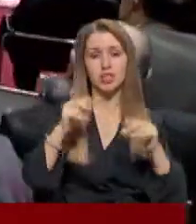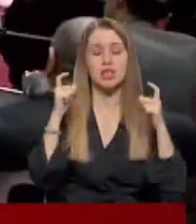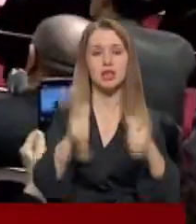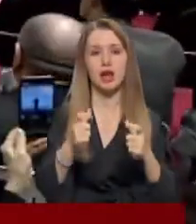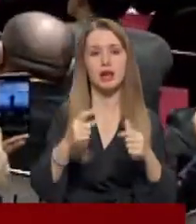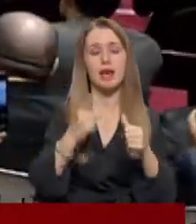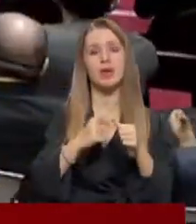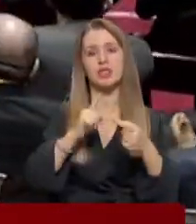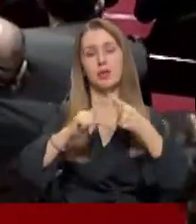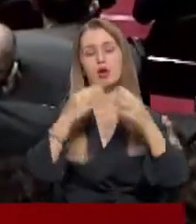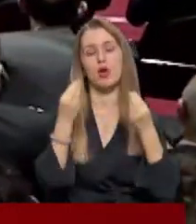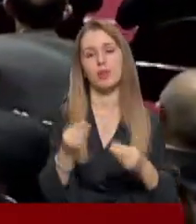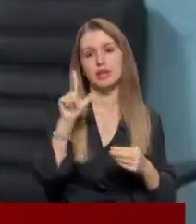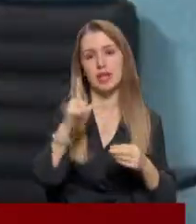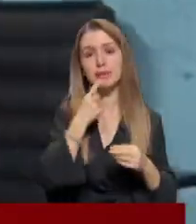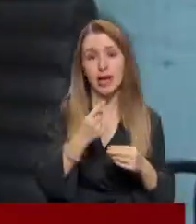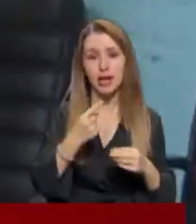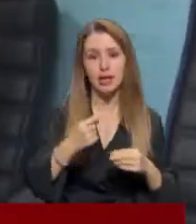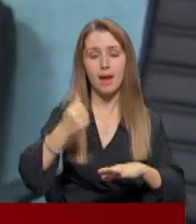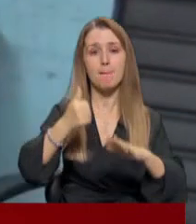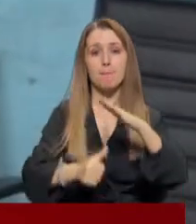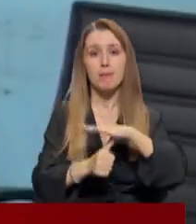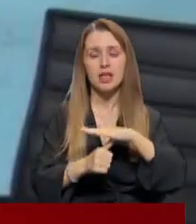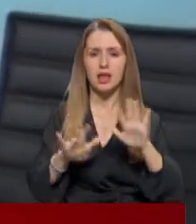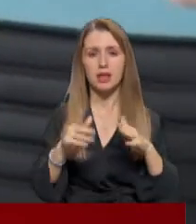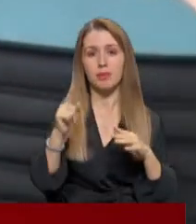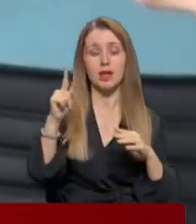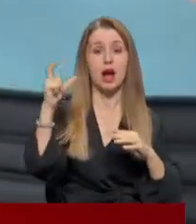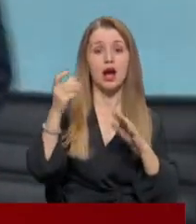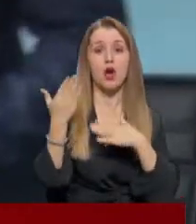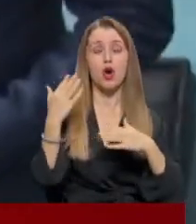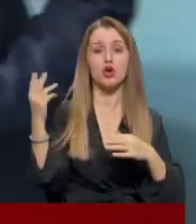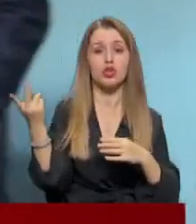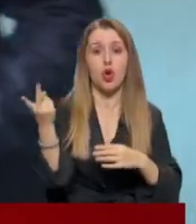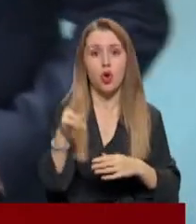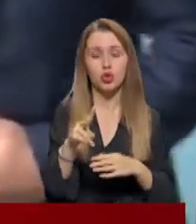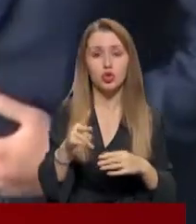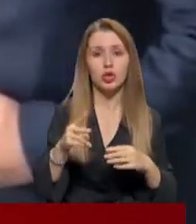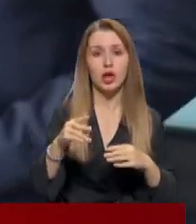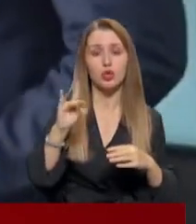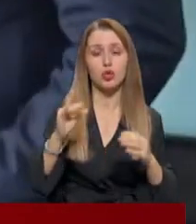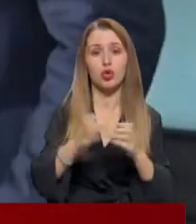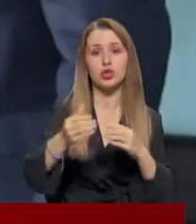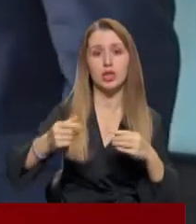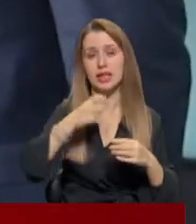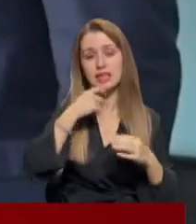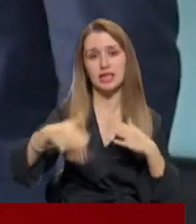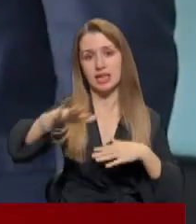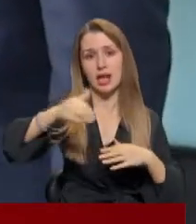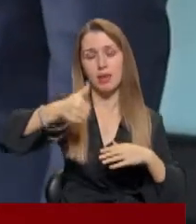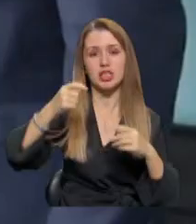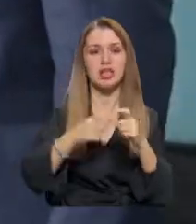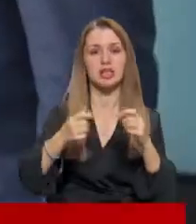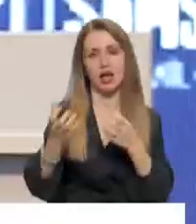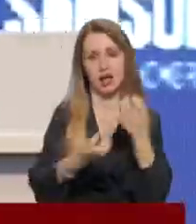için birinci parti olmalıyız derken başkentte yaklaşık bir ay önce suikaste kurban giden Ülkü Ocakları eski genel başkanı Sinan